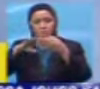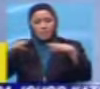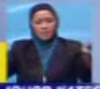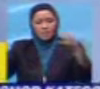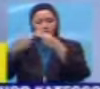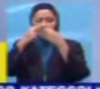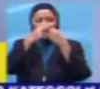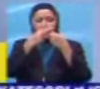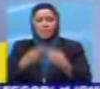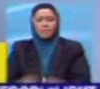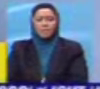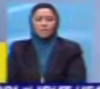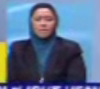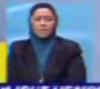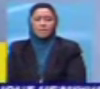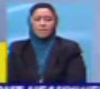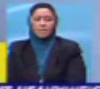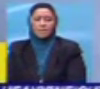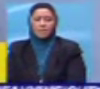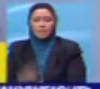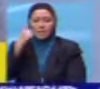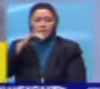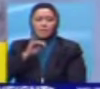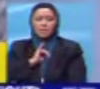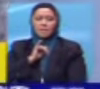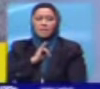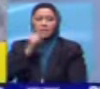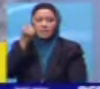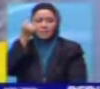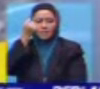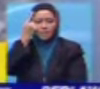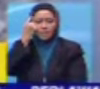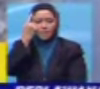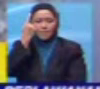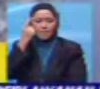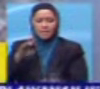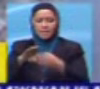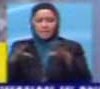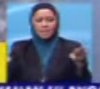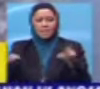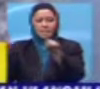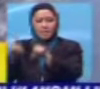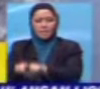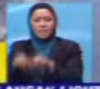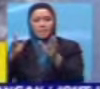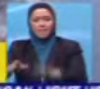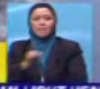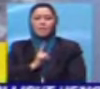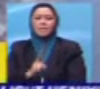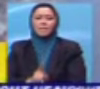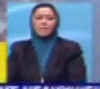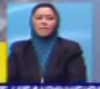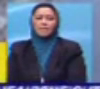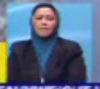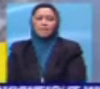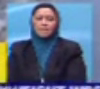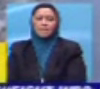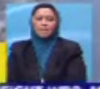al-sharq al-afsat wa innahu muhim afham al-lugha